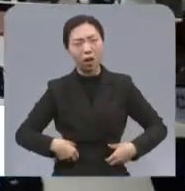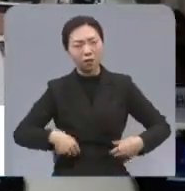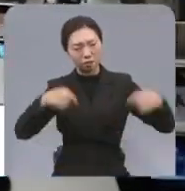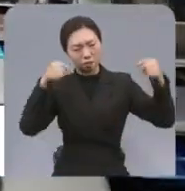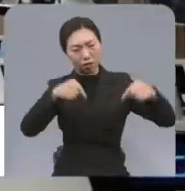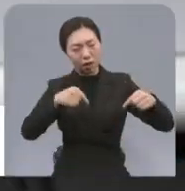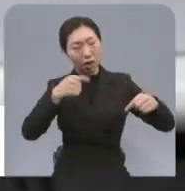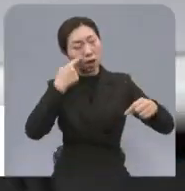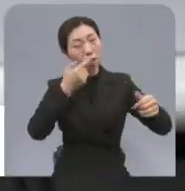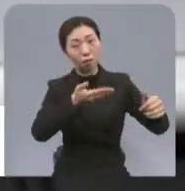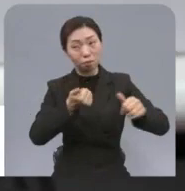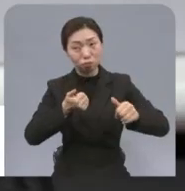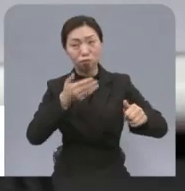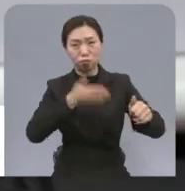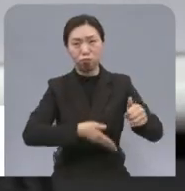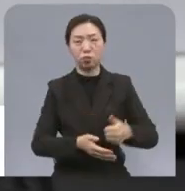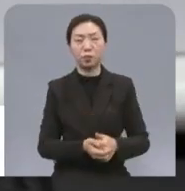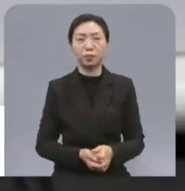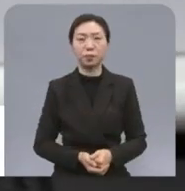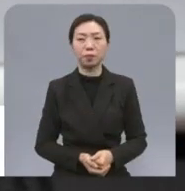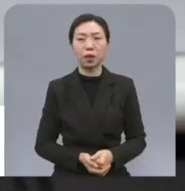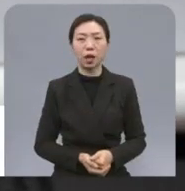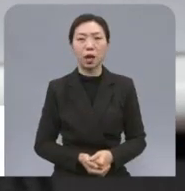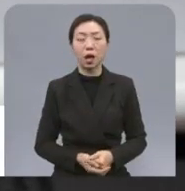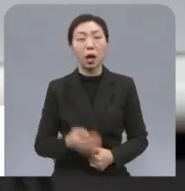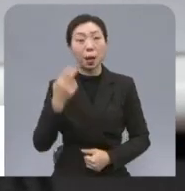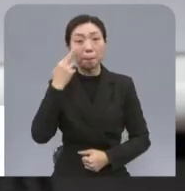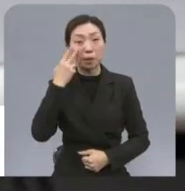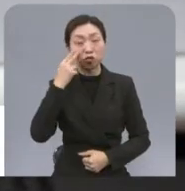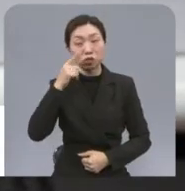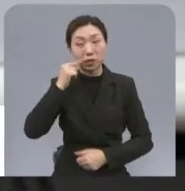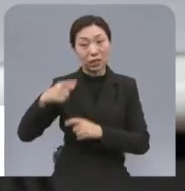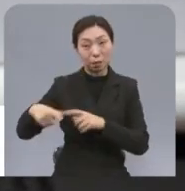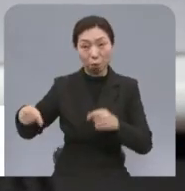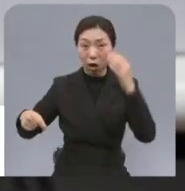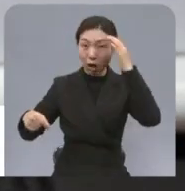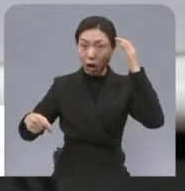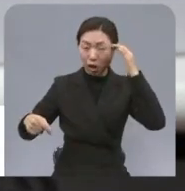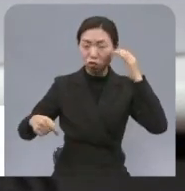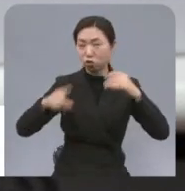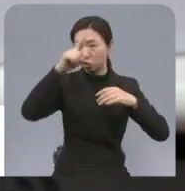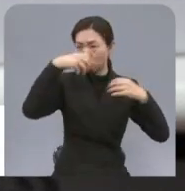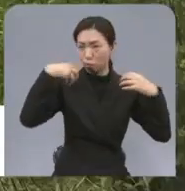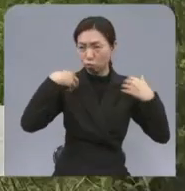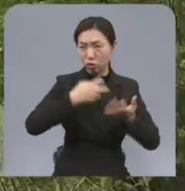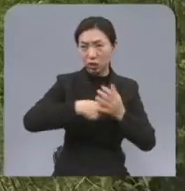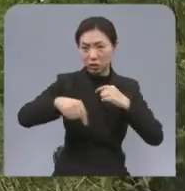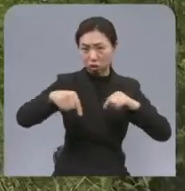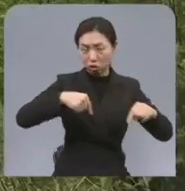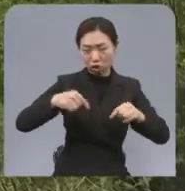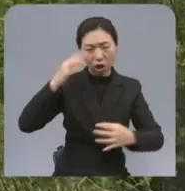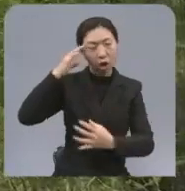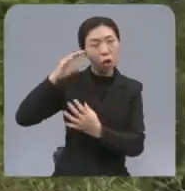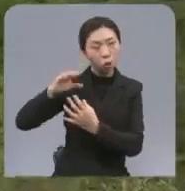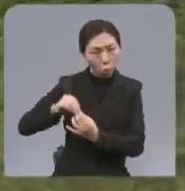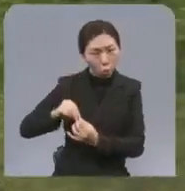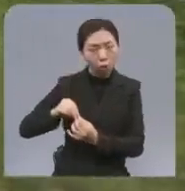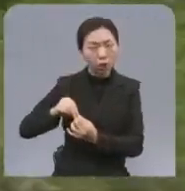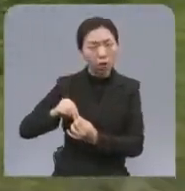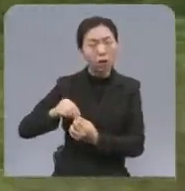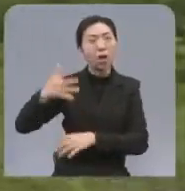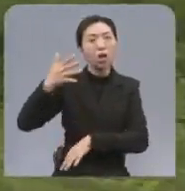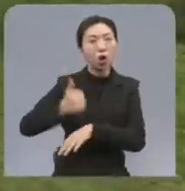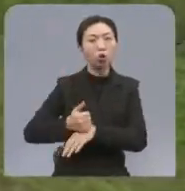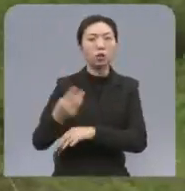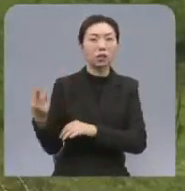malgré les bravas de répéter du régime de Kim Jong en mettant en avant la feuille de route conçue pour la dénucléarisation de